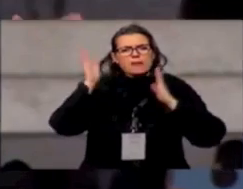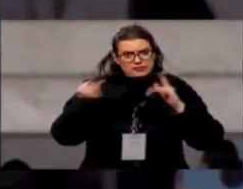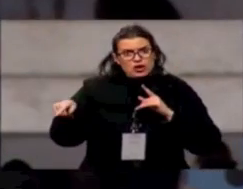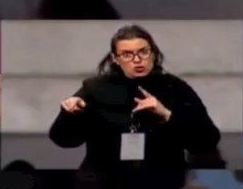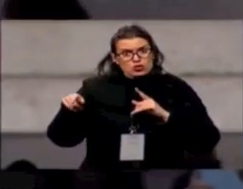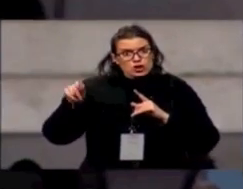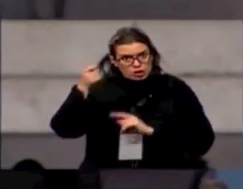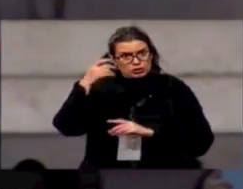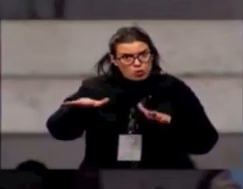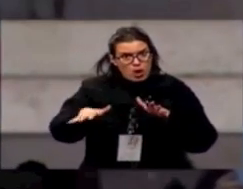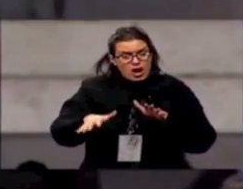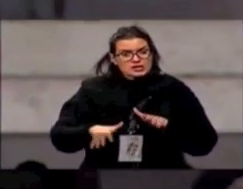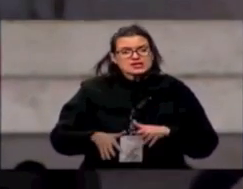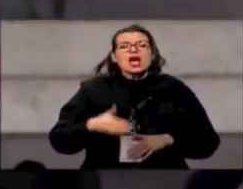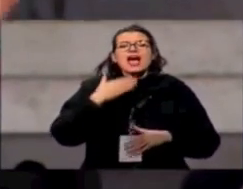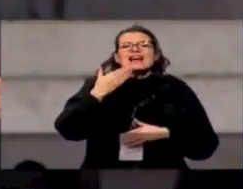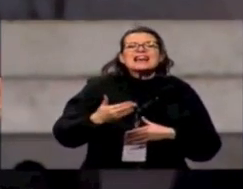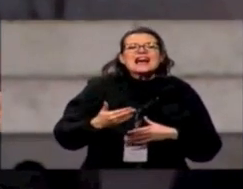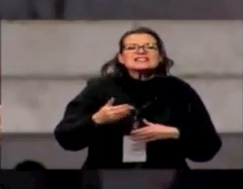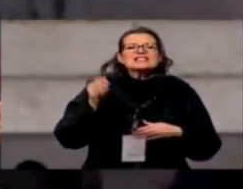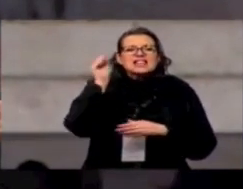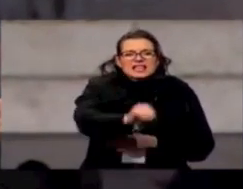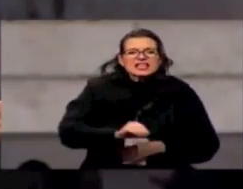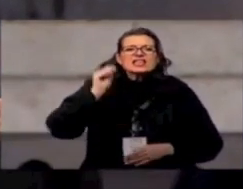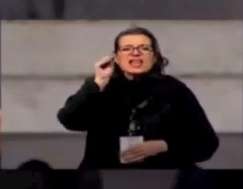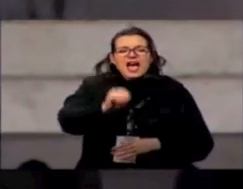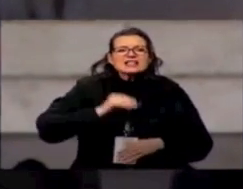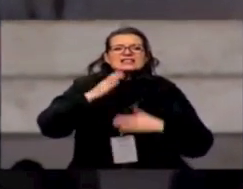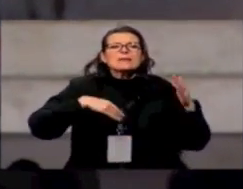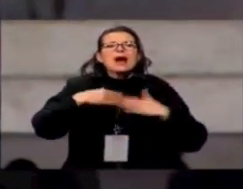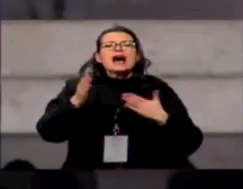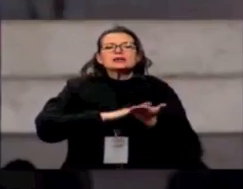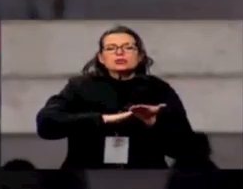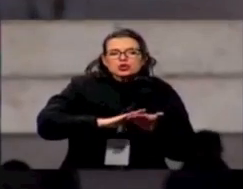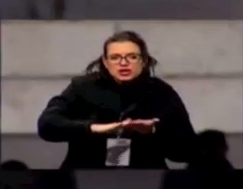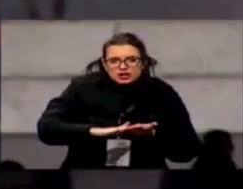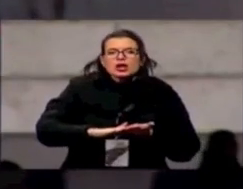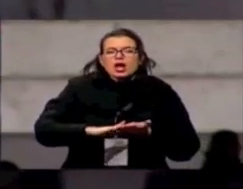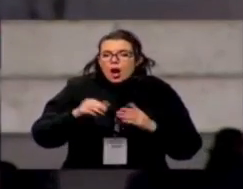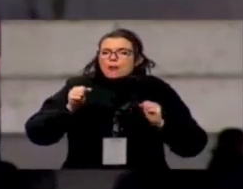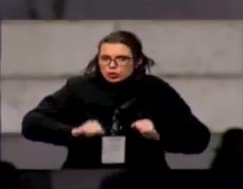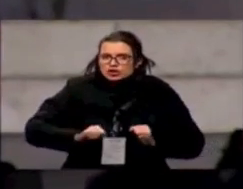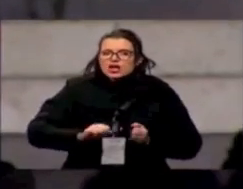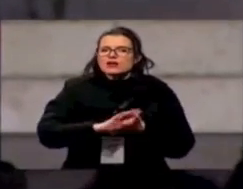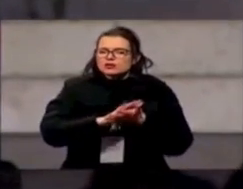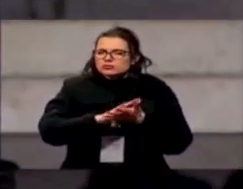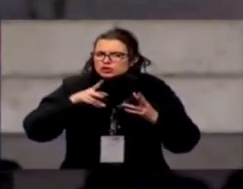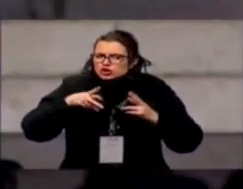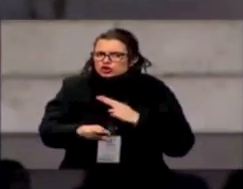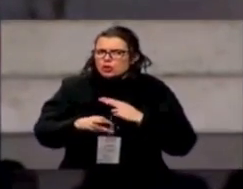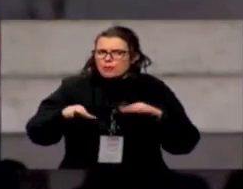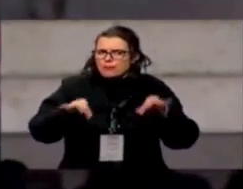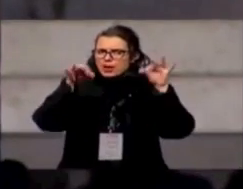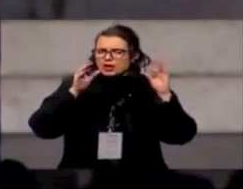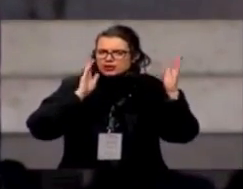Mani Pulite che stavano mettendo un freno alla corruzione grazie al fatto che l'opinione pubblica cresceva e che i